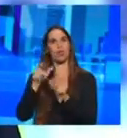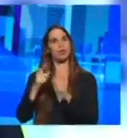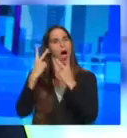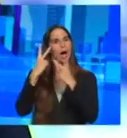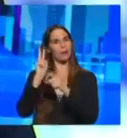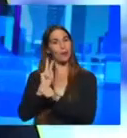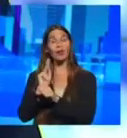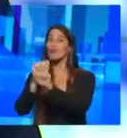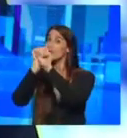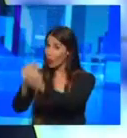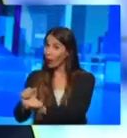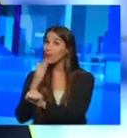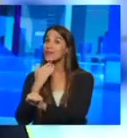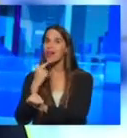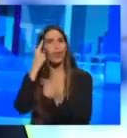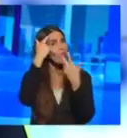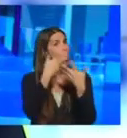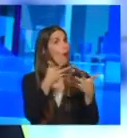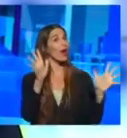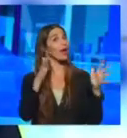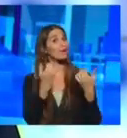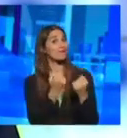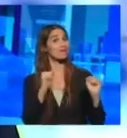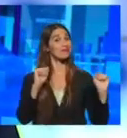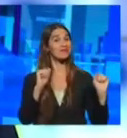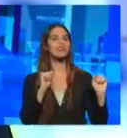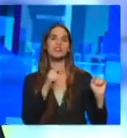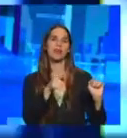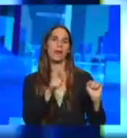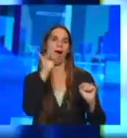השמרנים, פרו-ישראלים, הנאורים, השמאלנים הפרוגרסיביים, אנטי-ישראלים. כן, אנחנו כמובן נמשיך ונעקוב.